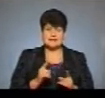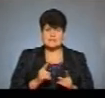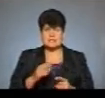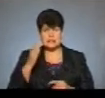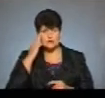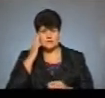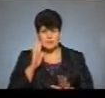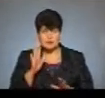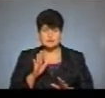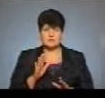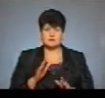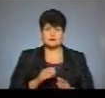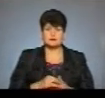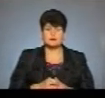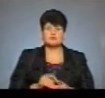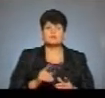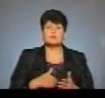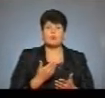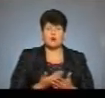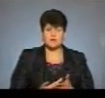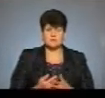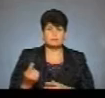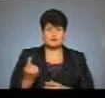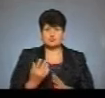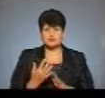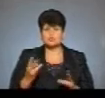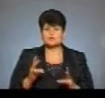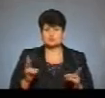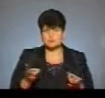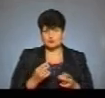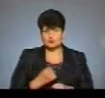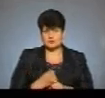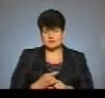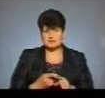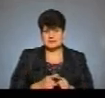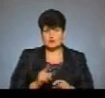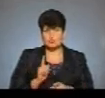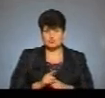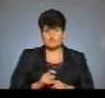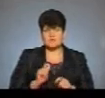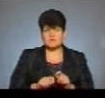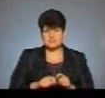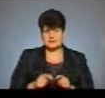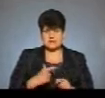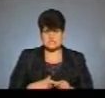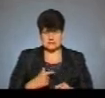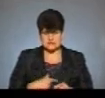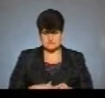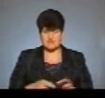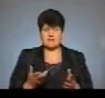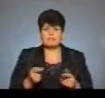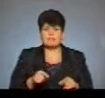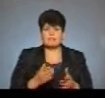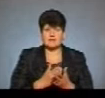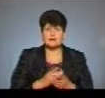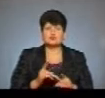на ринку праці? Що порадити? Ну, в першу чергу, що потрібно робити, то обов'язково пройти діагностику себе, пізнати себе, який ти є, до